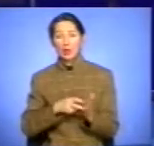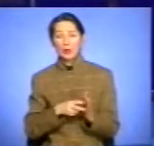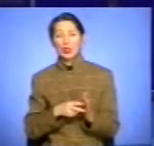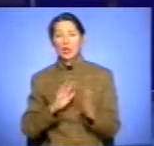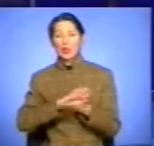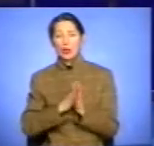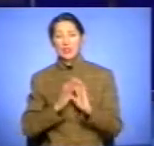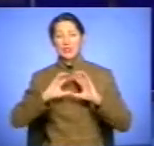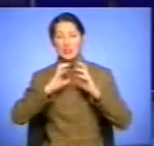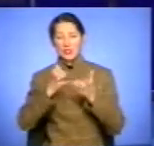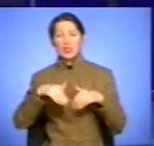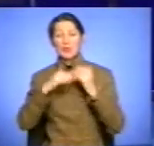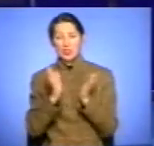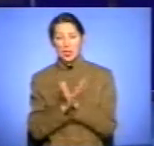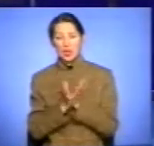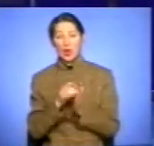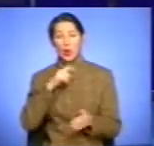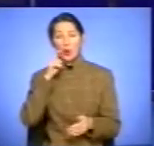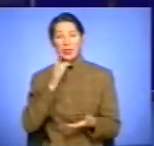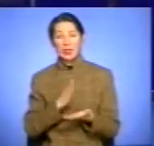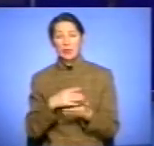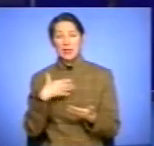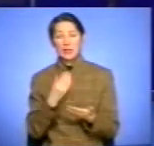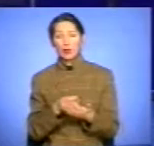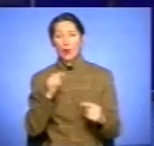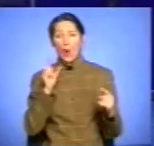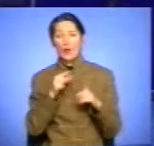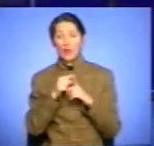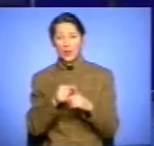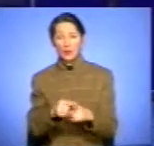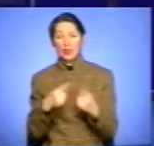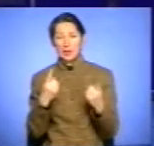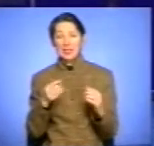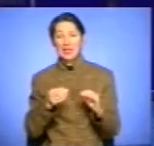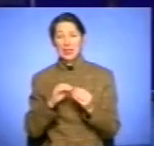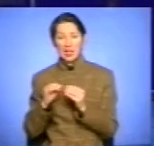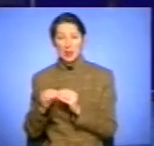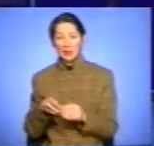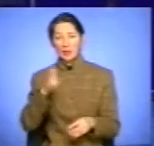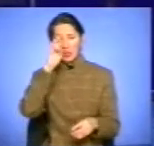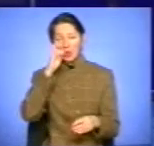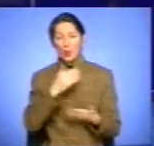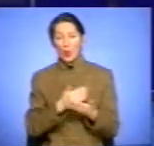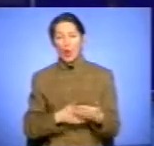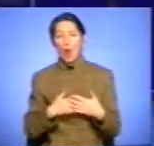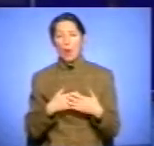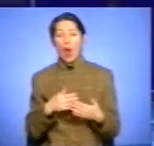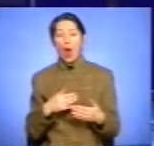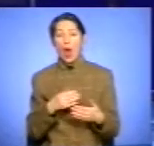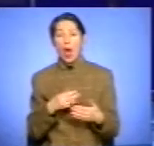загалом Утім Україна має свою відповідь на глобальні негаразди державну програму активізації розвитку економіки